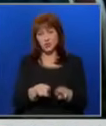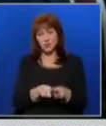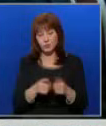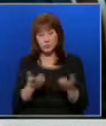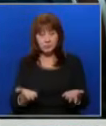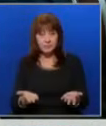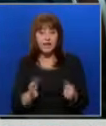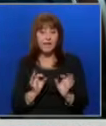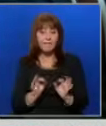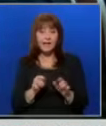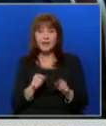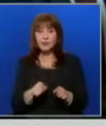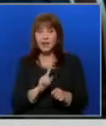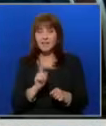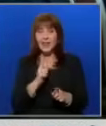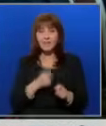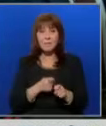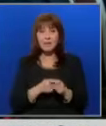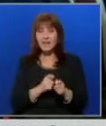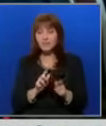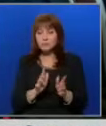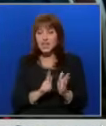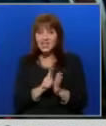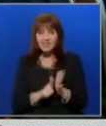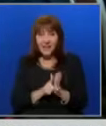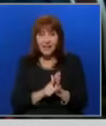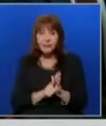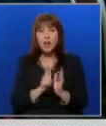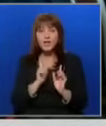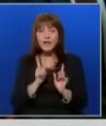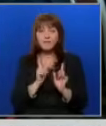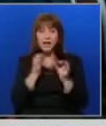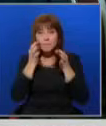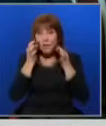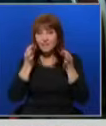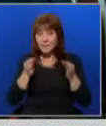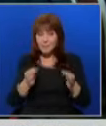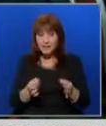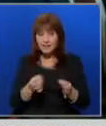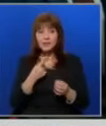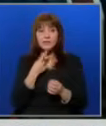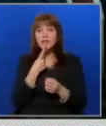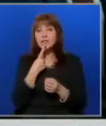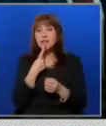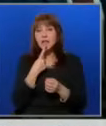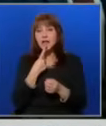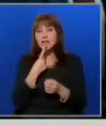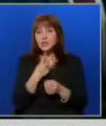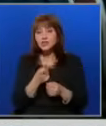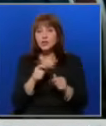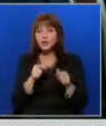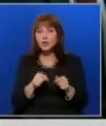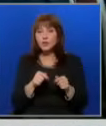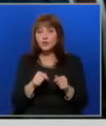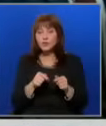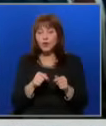избори. Така че тук той не е направил нещо извънредно, просто е трябвало да бъде много по-внимателен, защото този